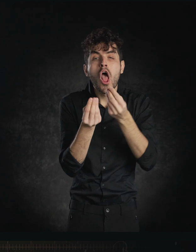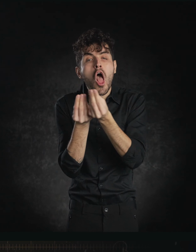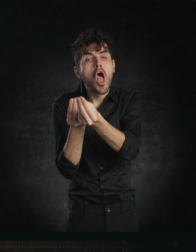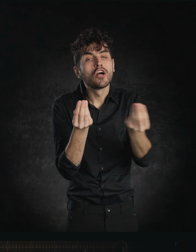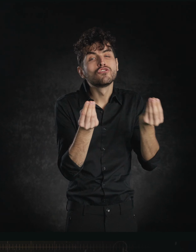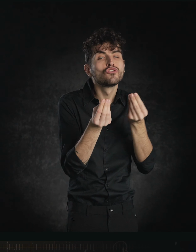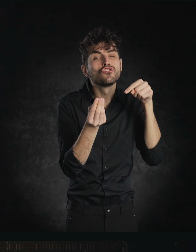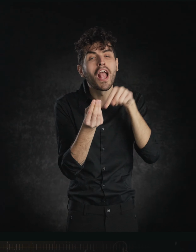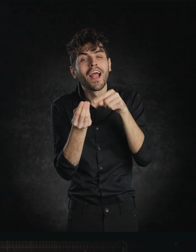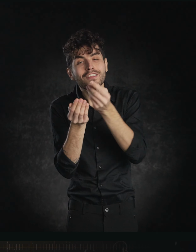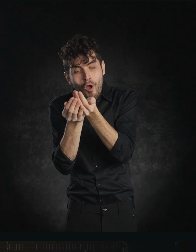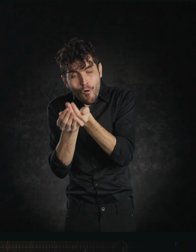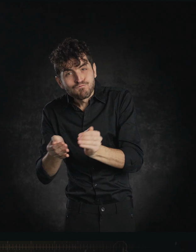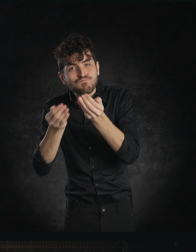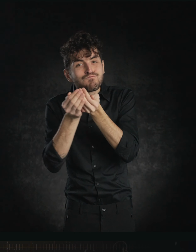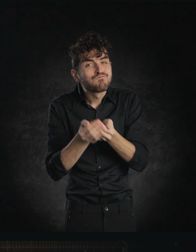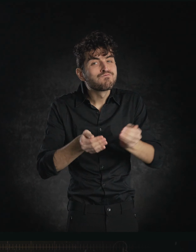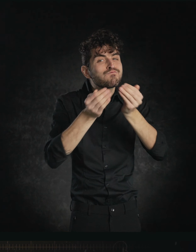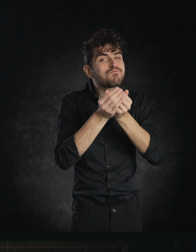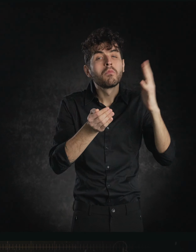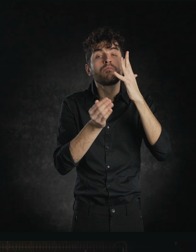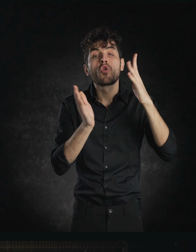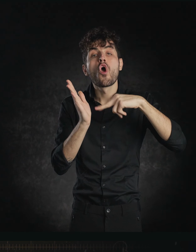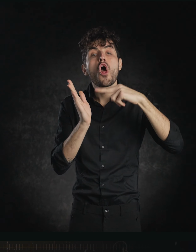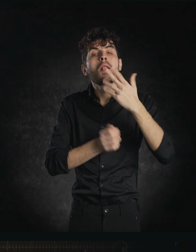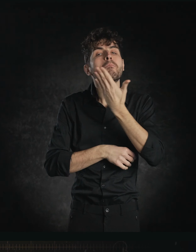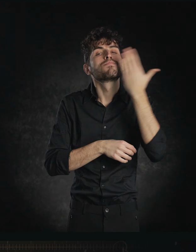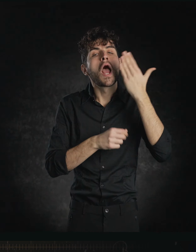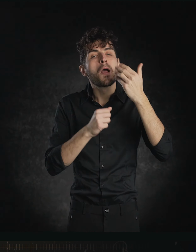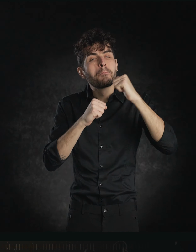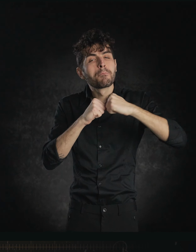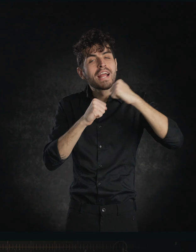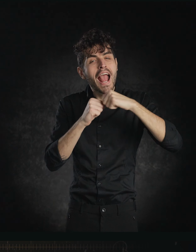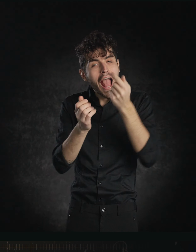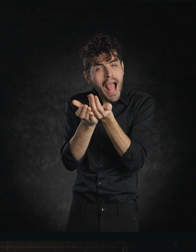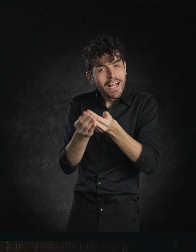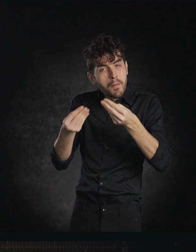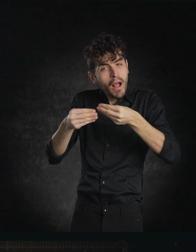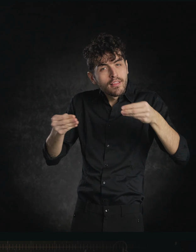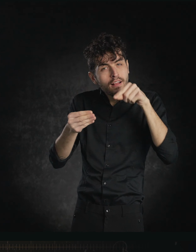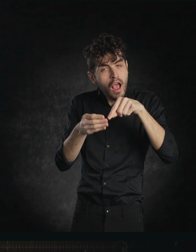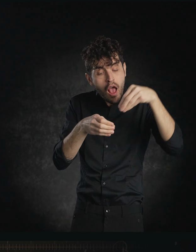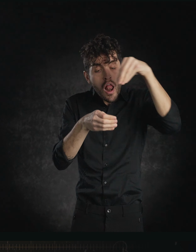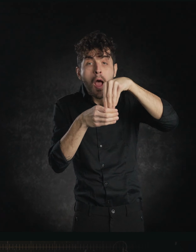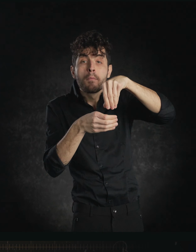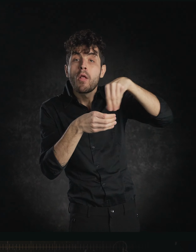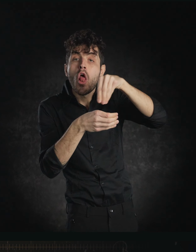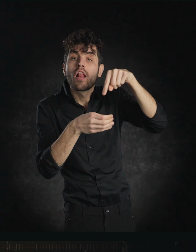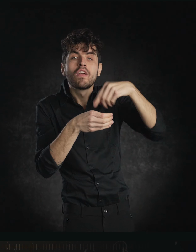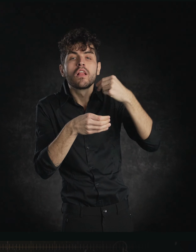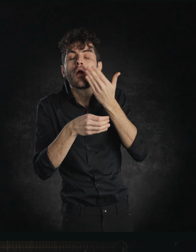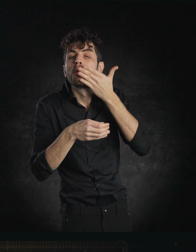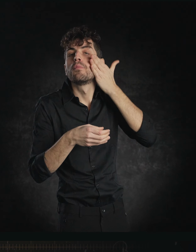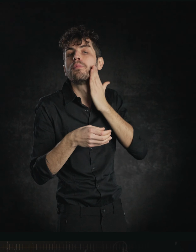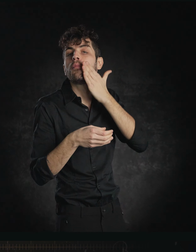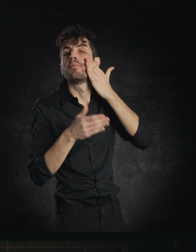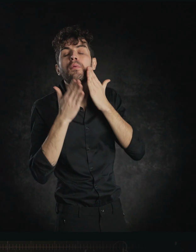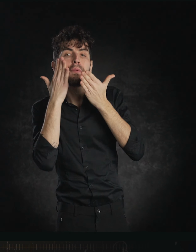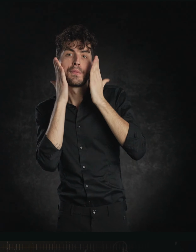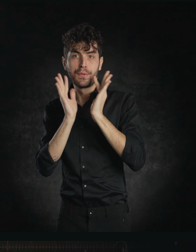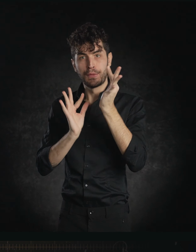una serie di oggetti che vediamo, oggetti in alabastro che contenevano gli unguenti che servivano al